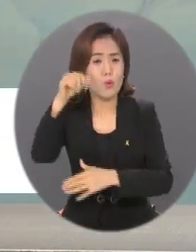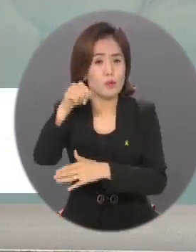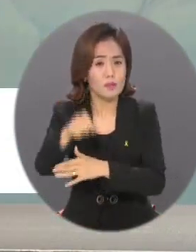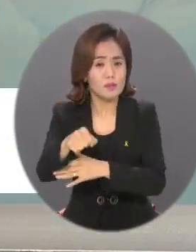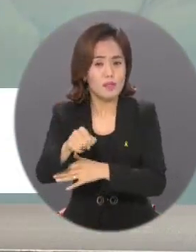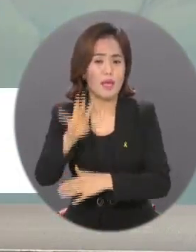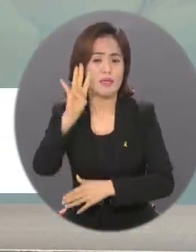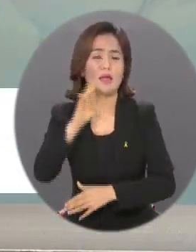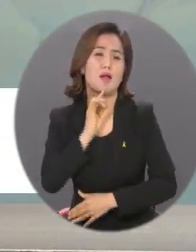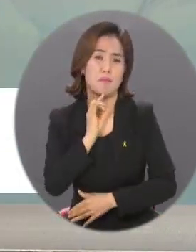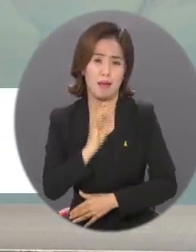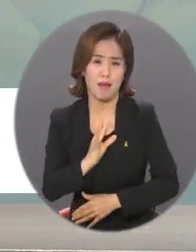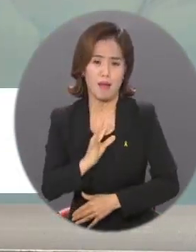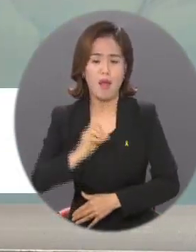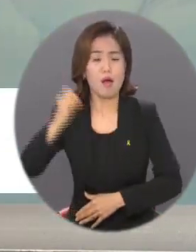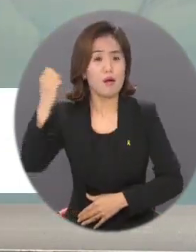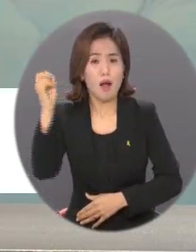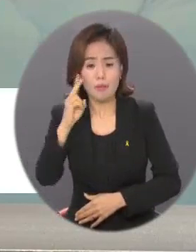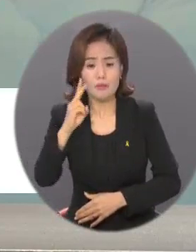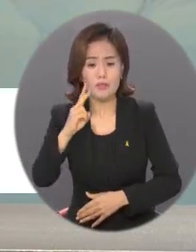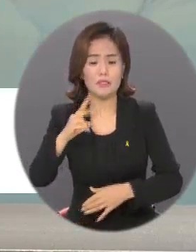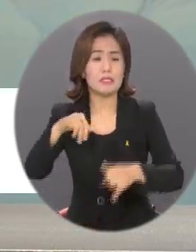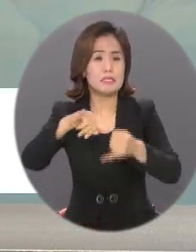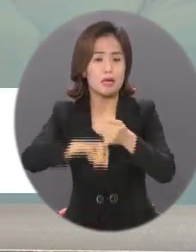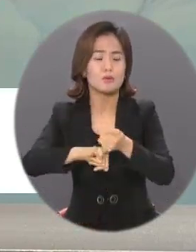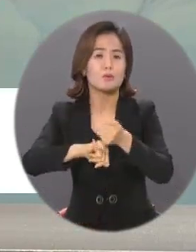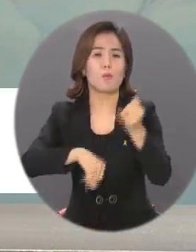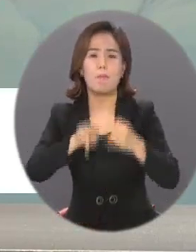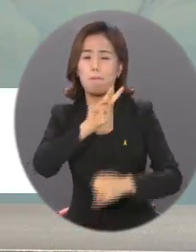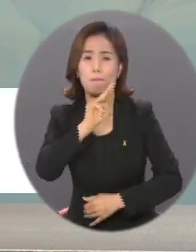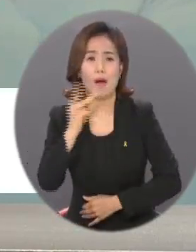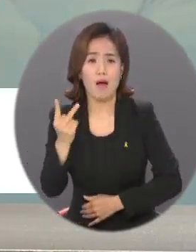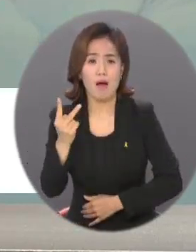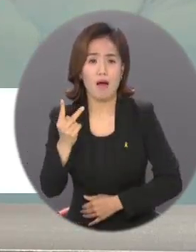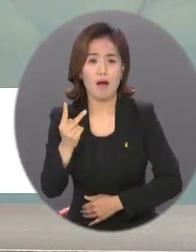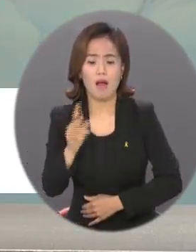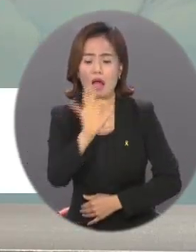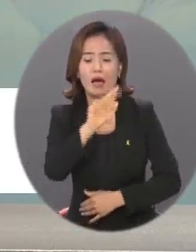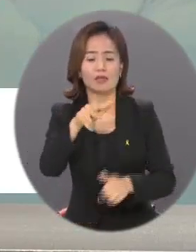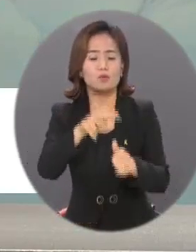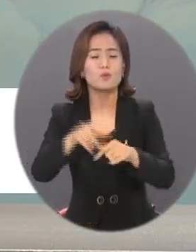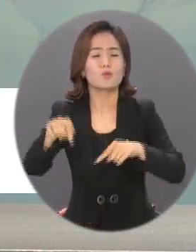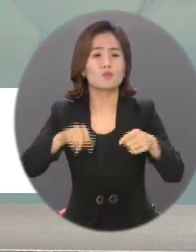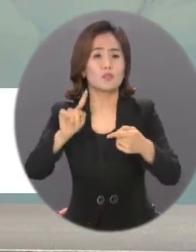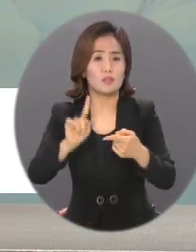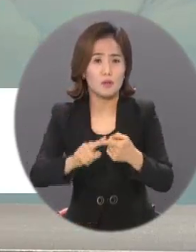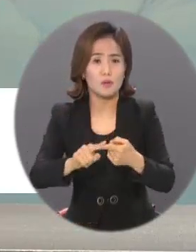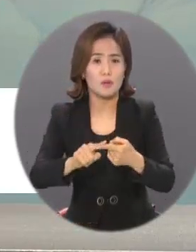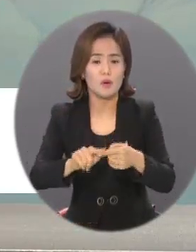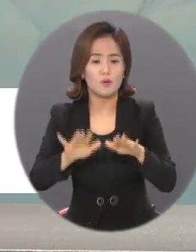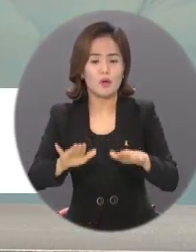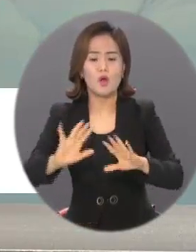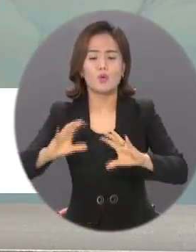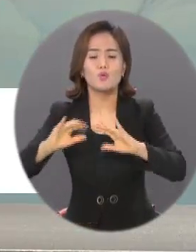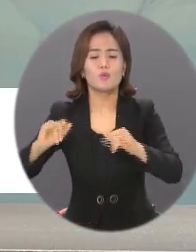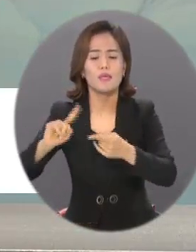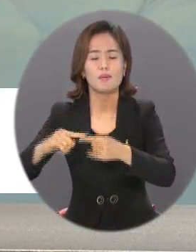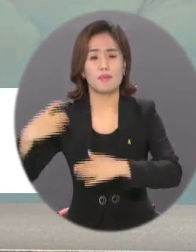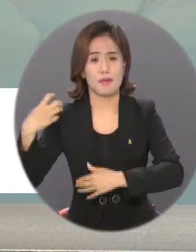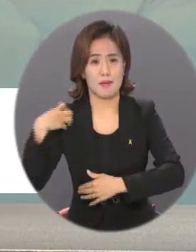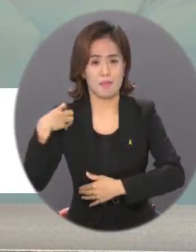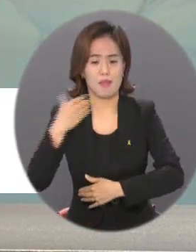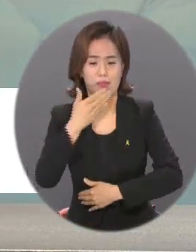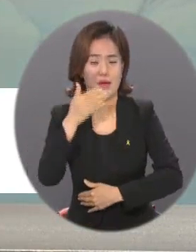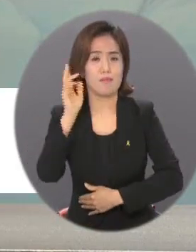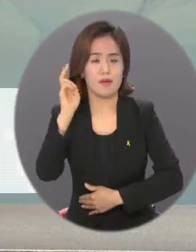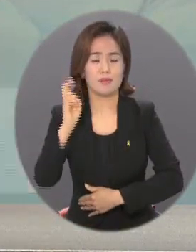숙인 지 불과 나흘 만에 대선 완주 약속을 번복한 건데요. 안철수 정치의 후폭풍은 이제 국민의힘이 감당해야